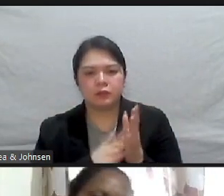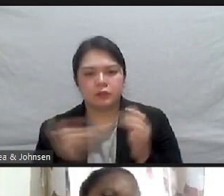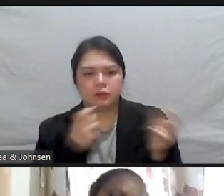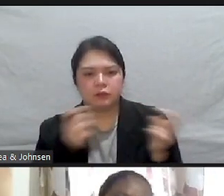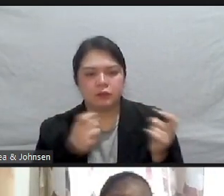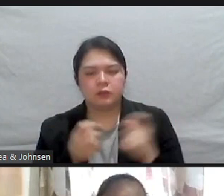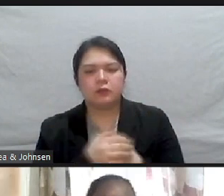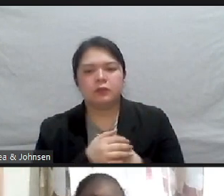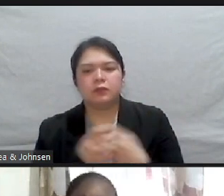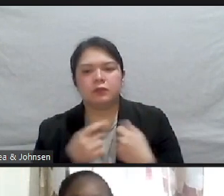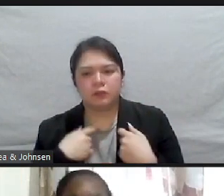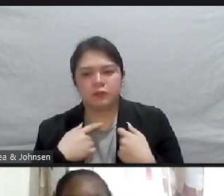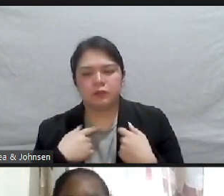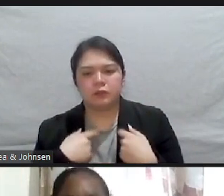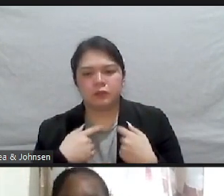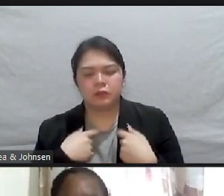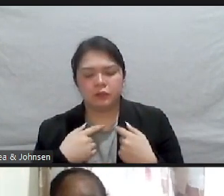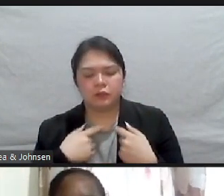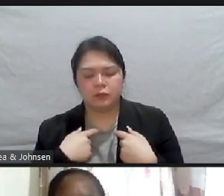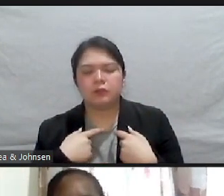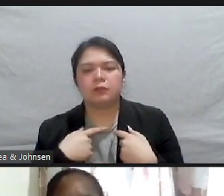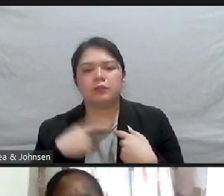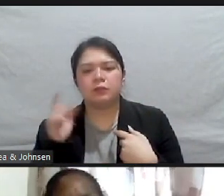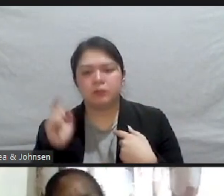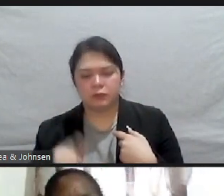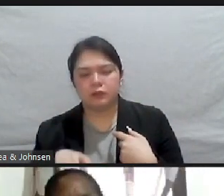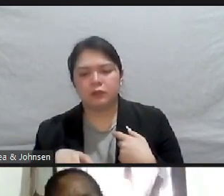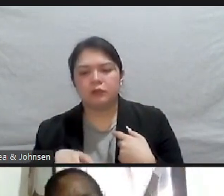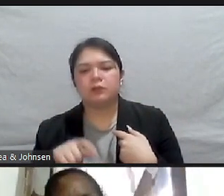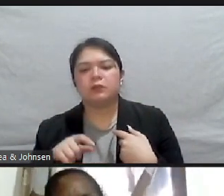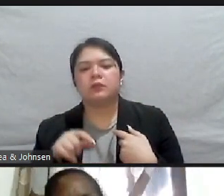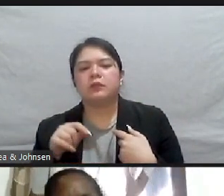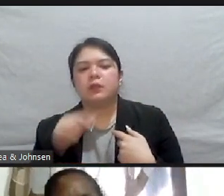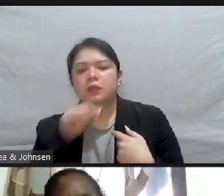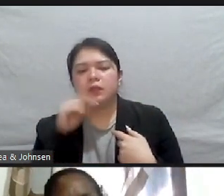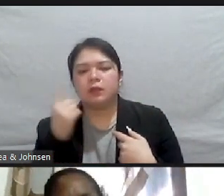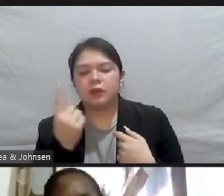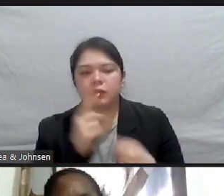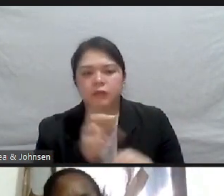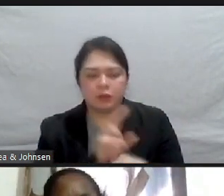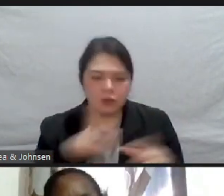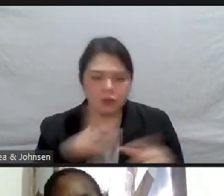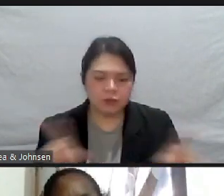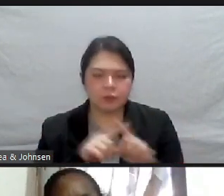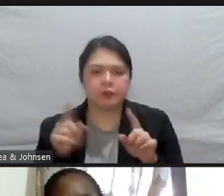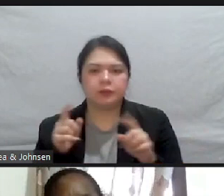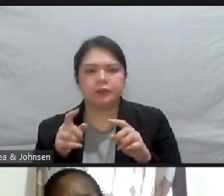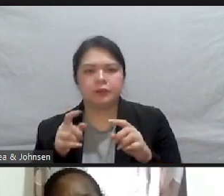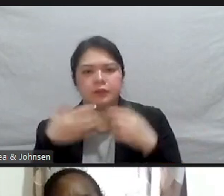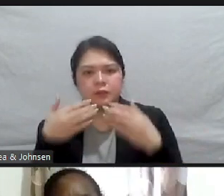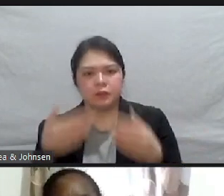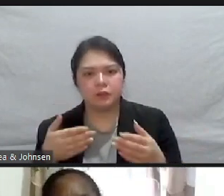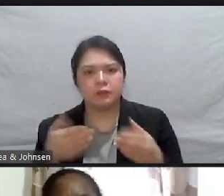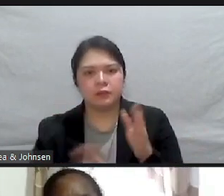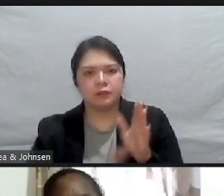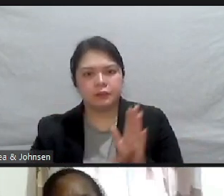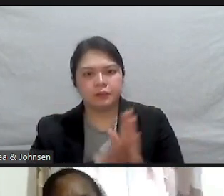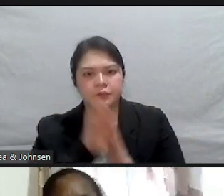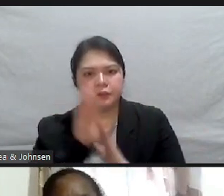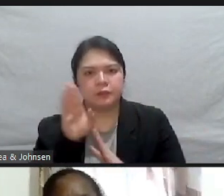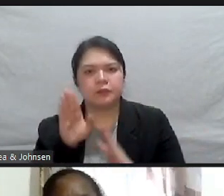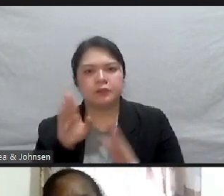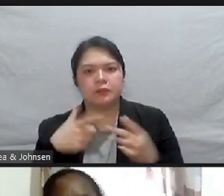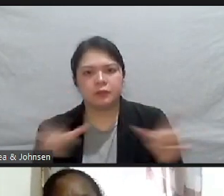may pagka-autonomous, ano? Kaya dapat, hindi na lang siya gagamitin ng language, pero ituloy-tuloy pa rin yung pag-develop ng wika. Kaya